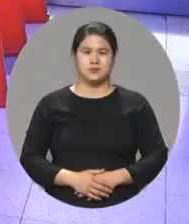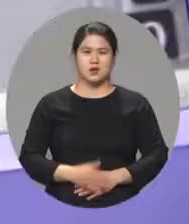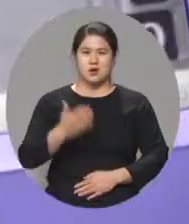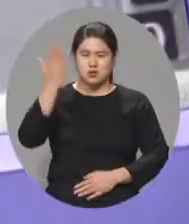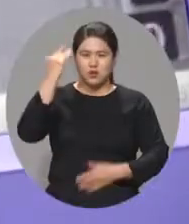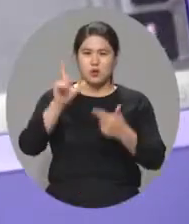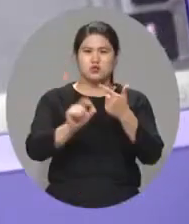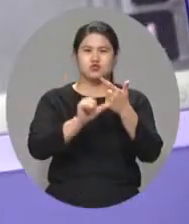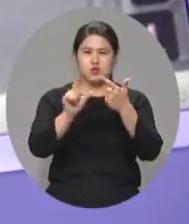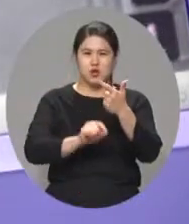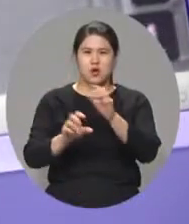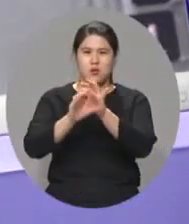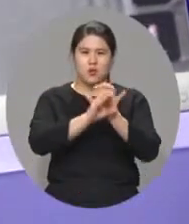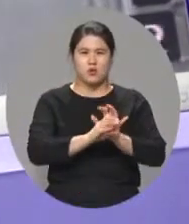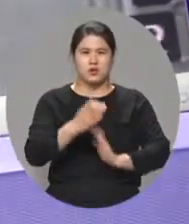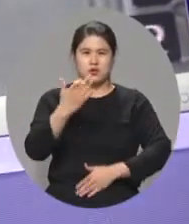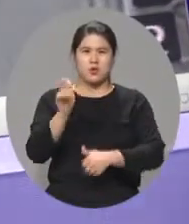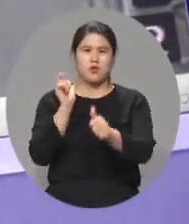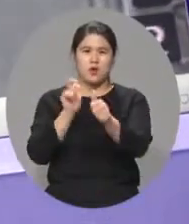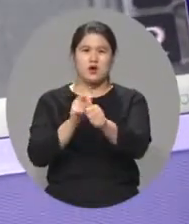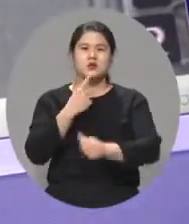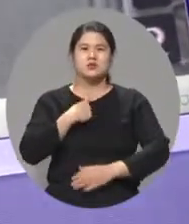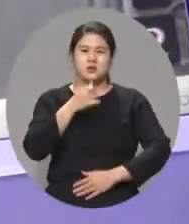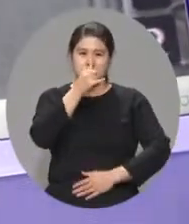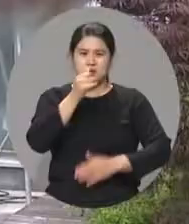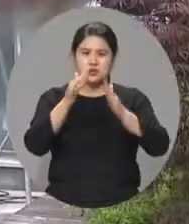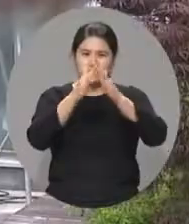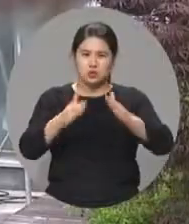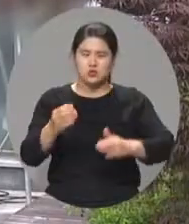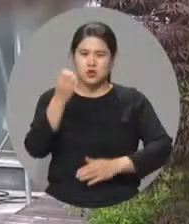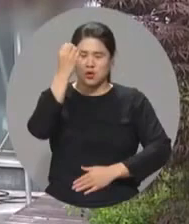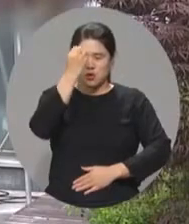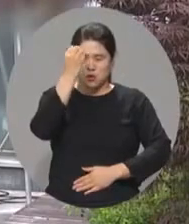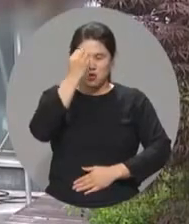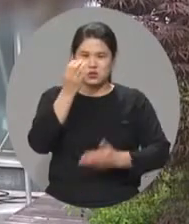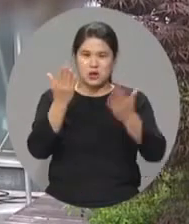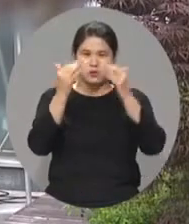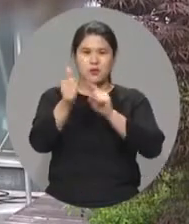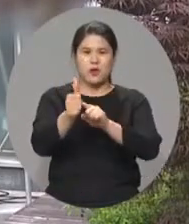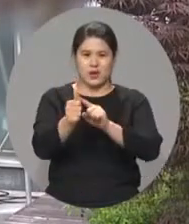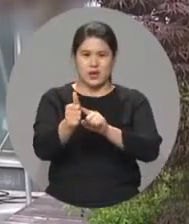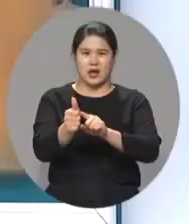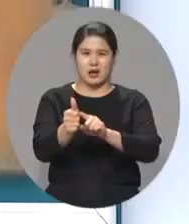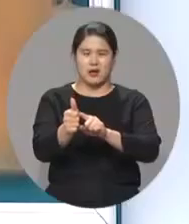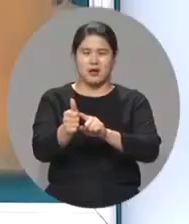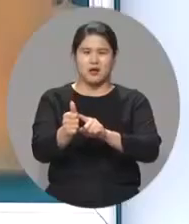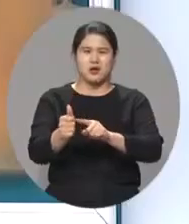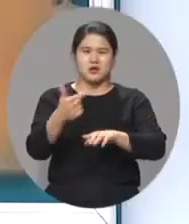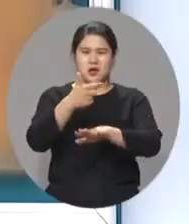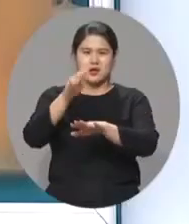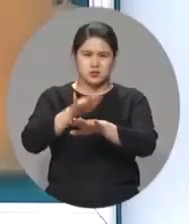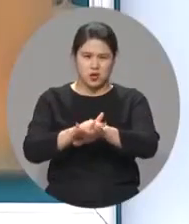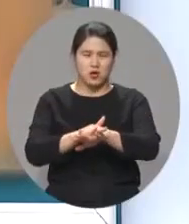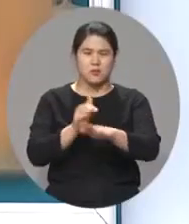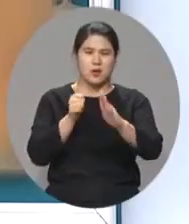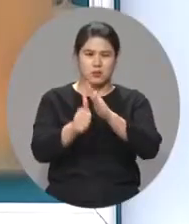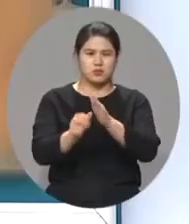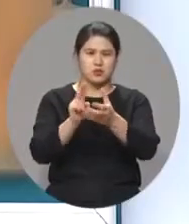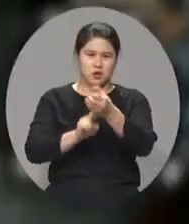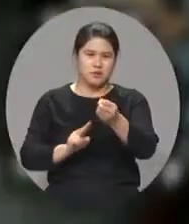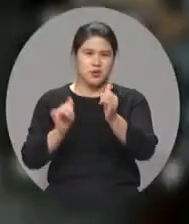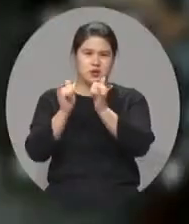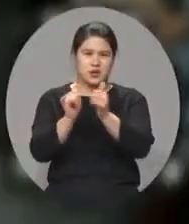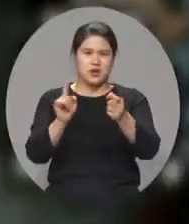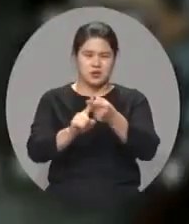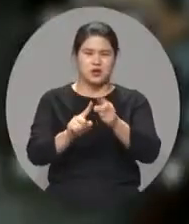지난 6월 코론 알고 확진 판정을 받은 전주의 한 고등학교 a 양 대전 방문 판매 업체에서 감염된